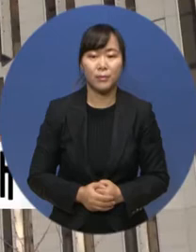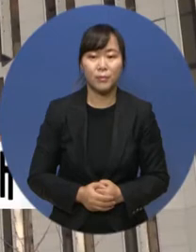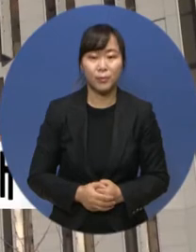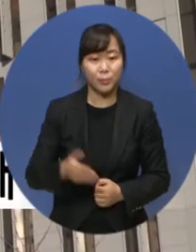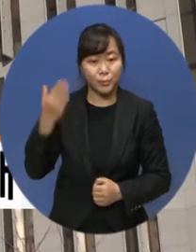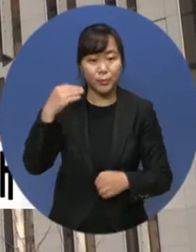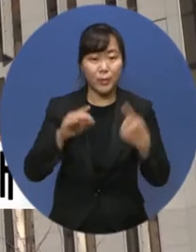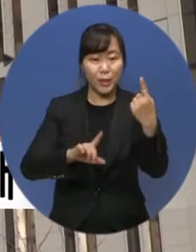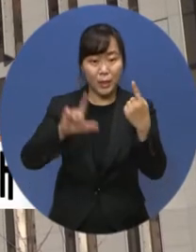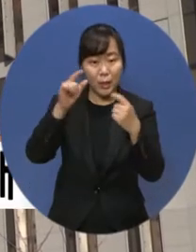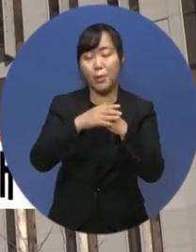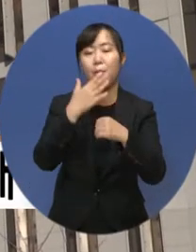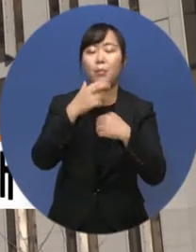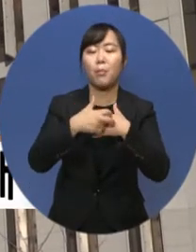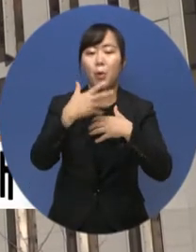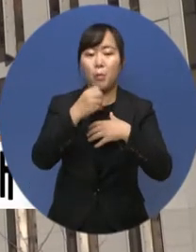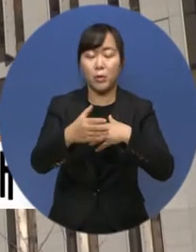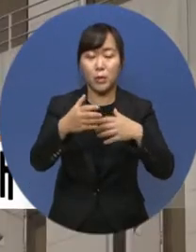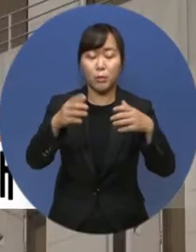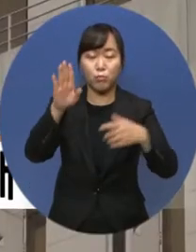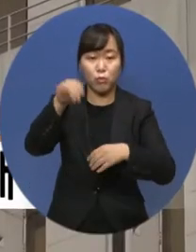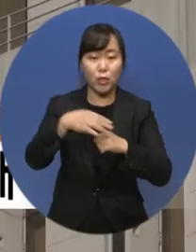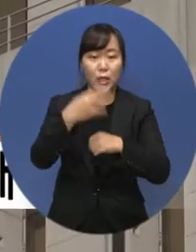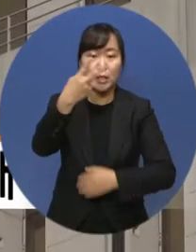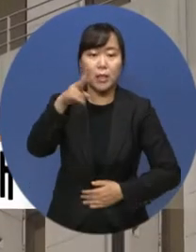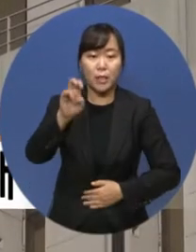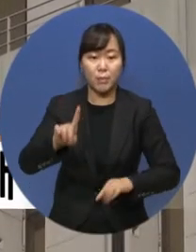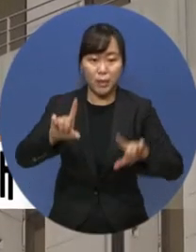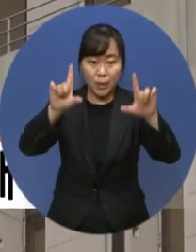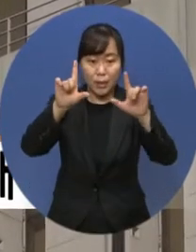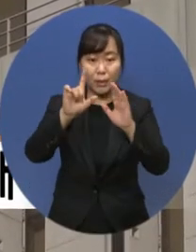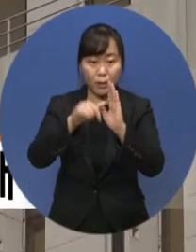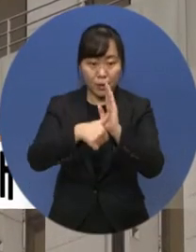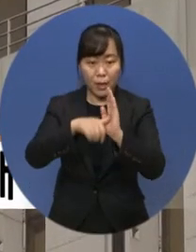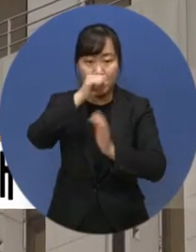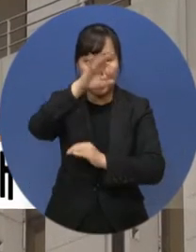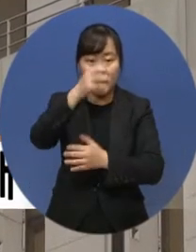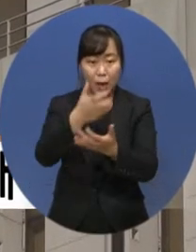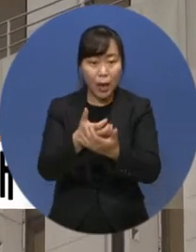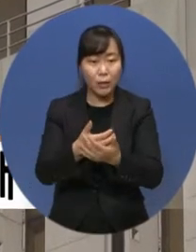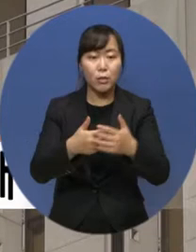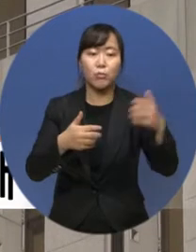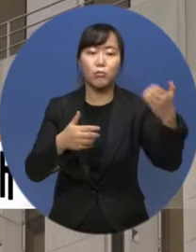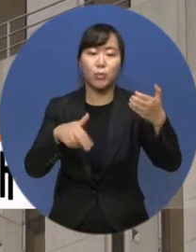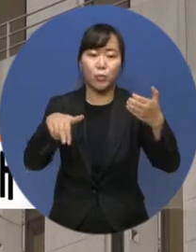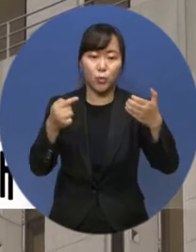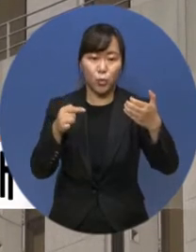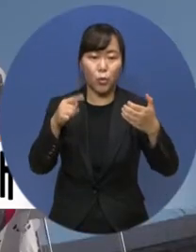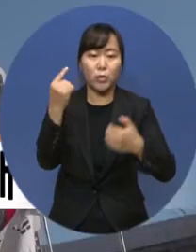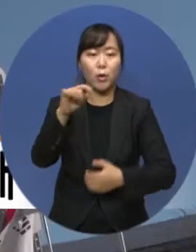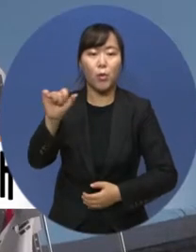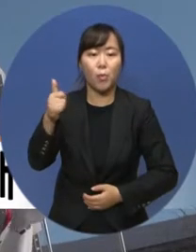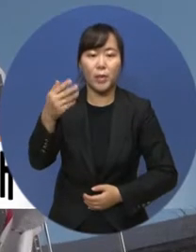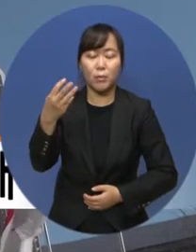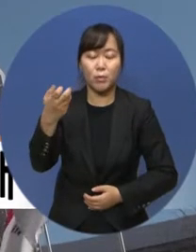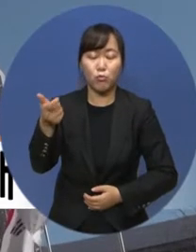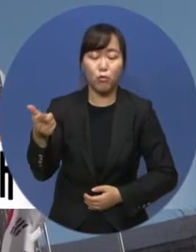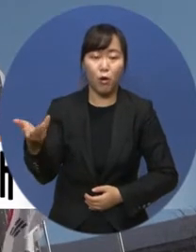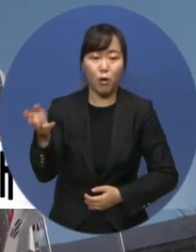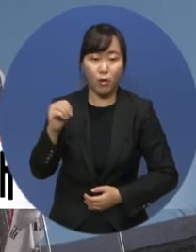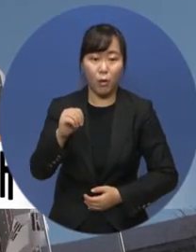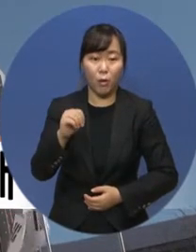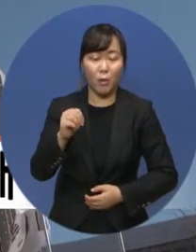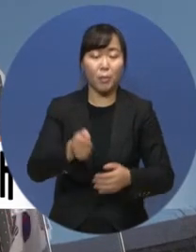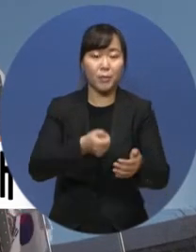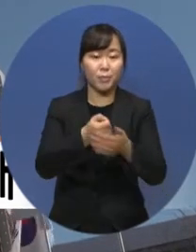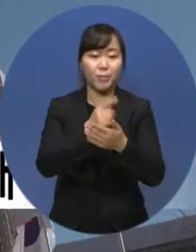지난 1일 복지부는 2021년도 보건복지부 예산안을 90조 1,536억 원으로 편성했다고